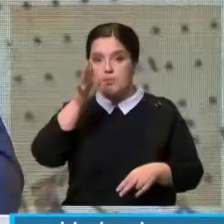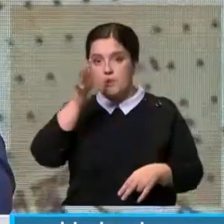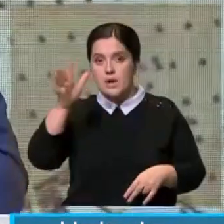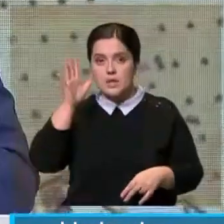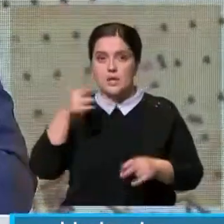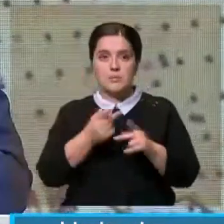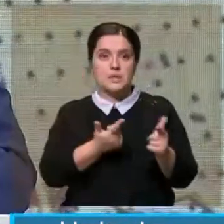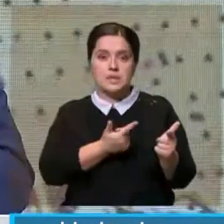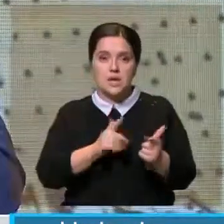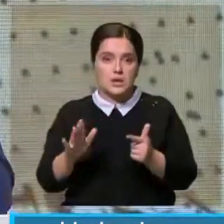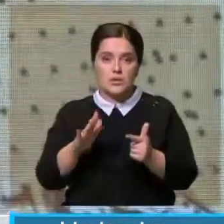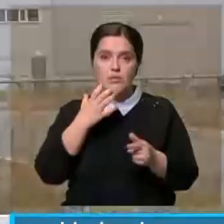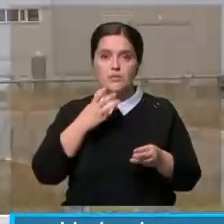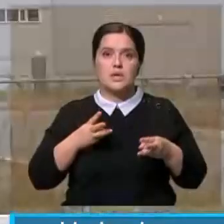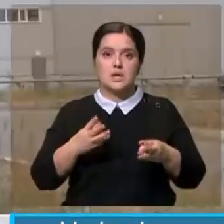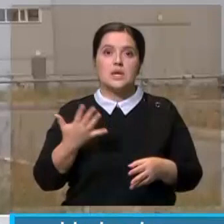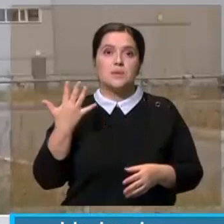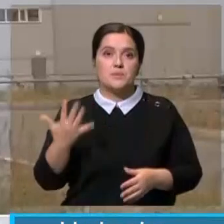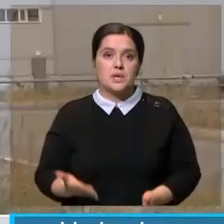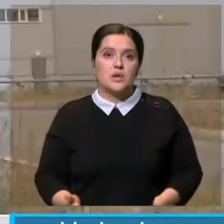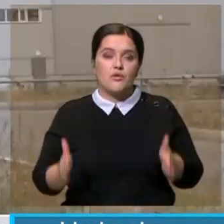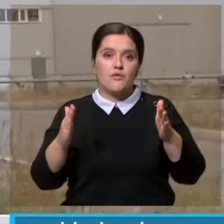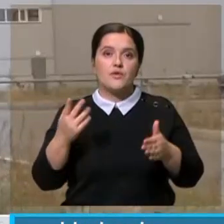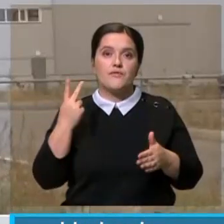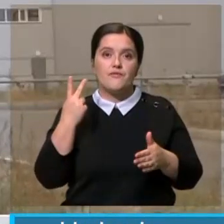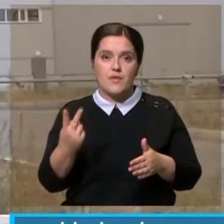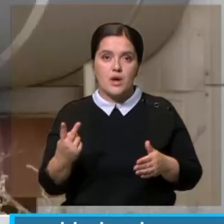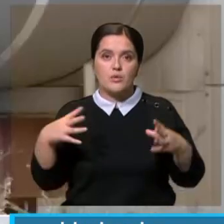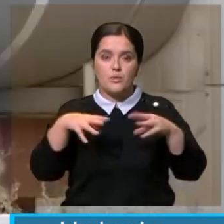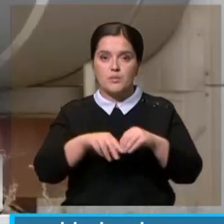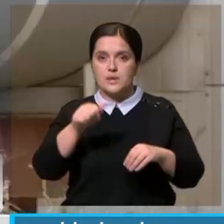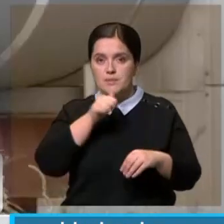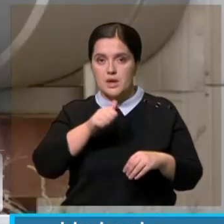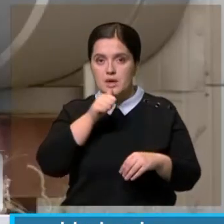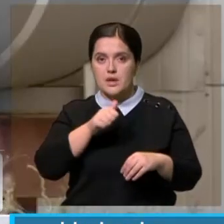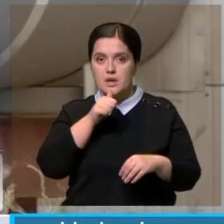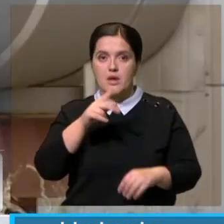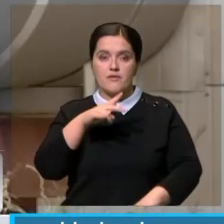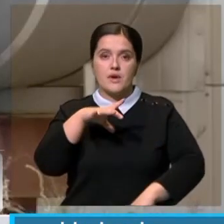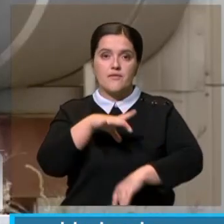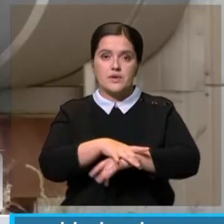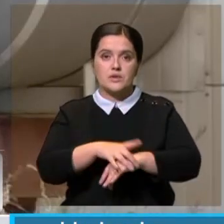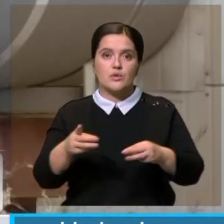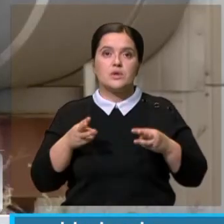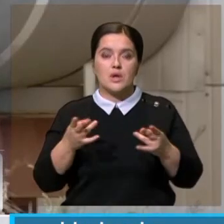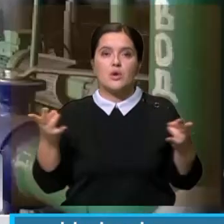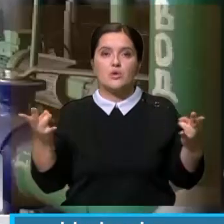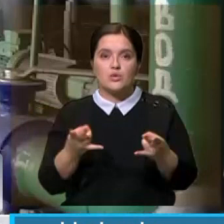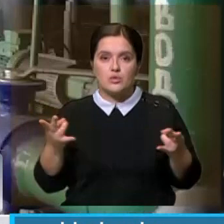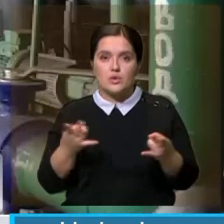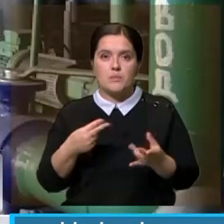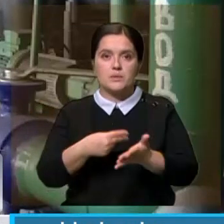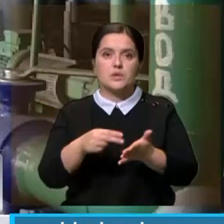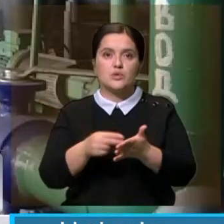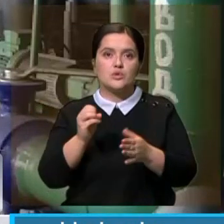но она оказалась не готова к отопительному сезону. Из 5 котлов всего 2 прошли комплексные испытания, во время которых выяснилось, что котельной